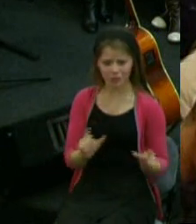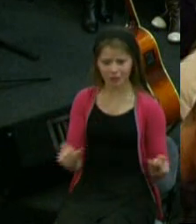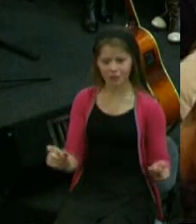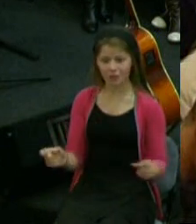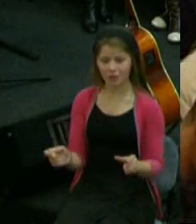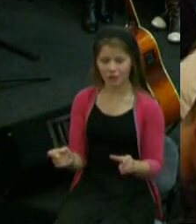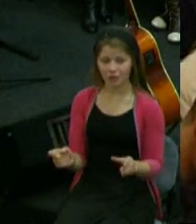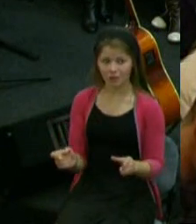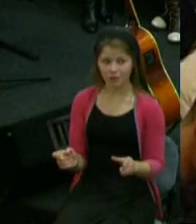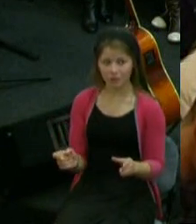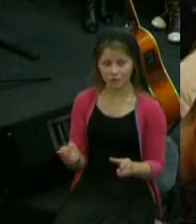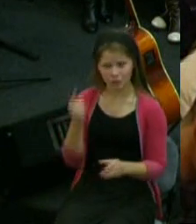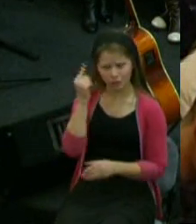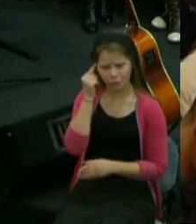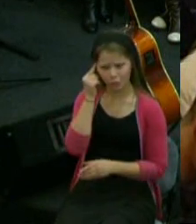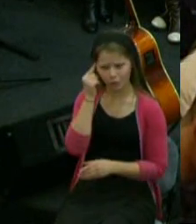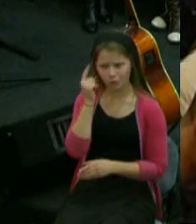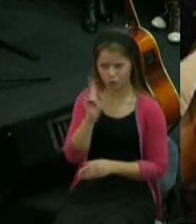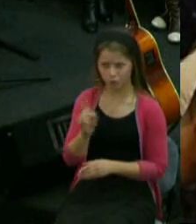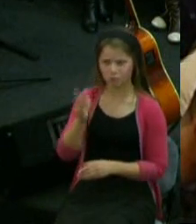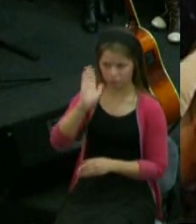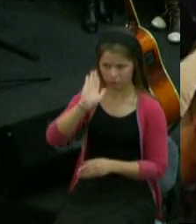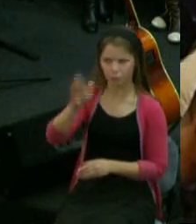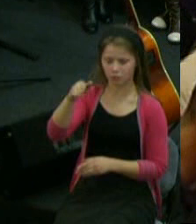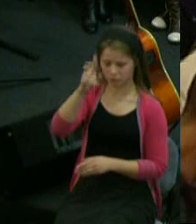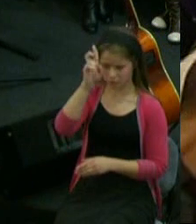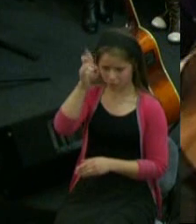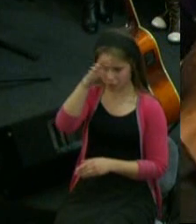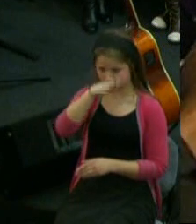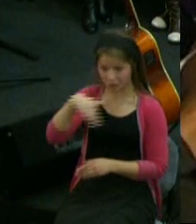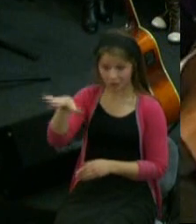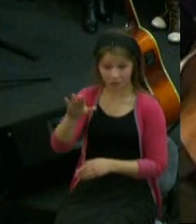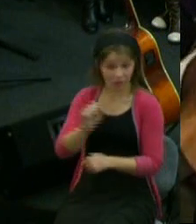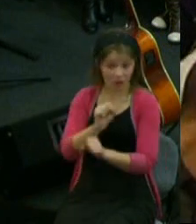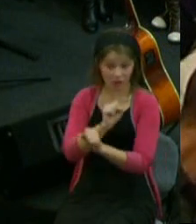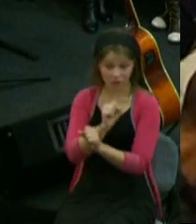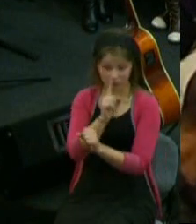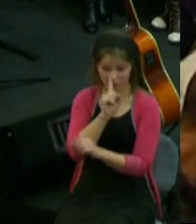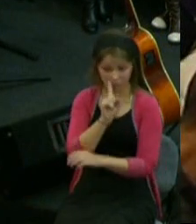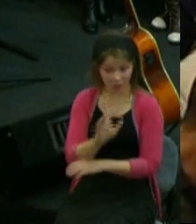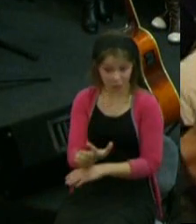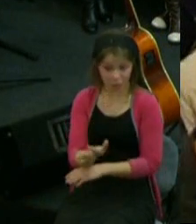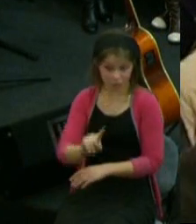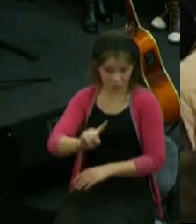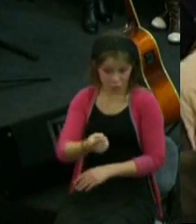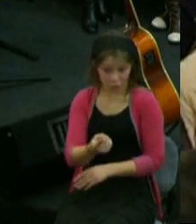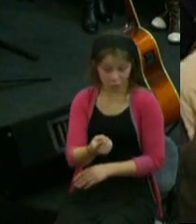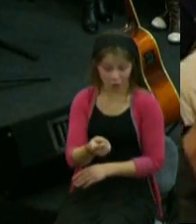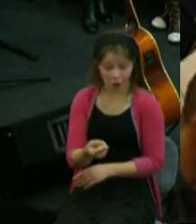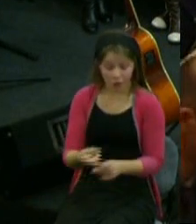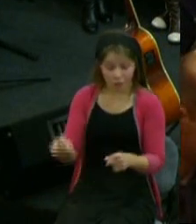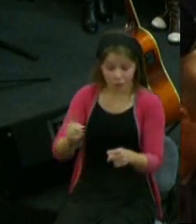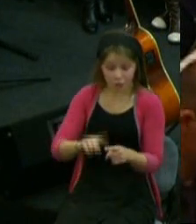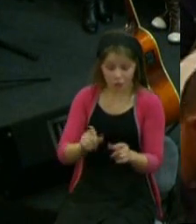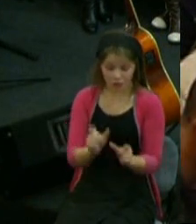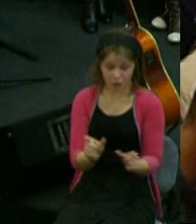як багато людей прийдуть, або ж, власне, думають, що вони будуть в Божому царстві. Вони там не будуть. Чому, брати і сестри? Чому?